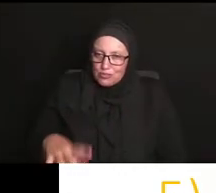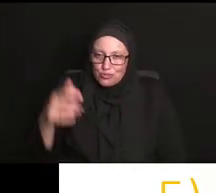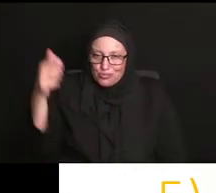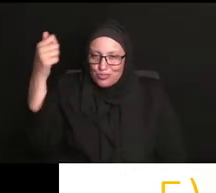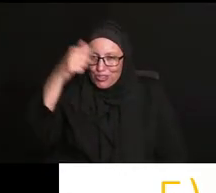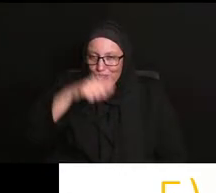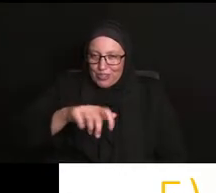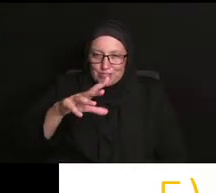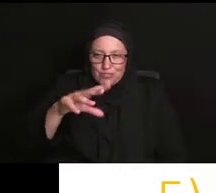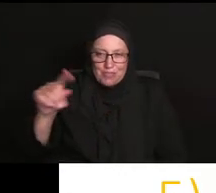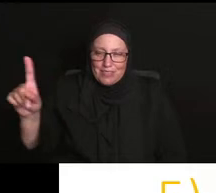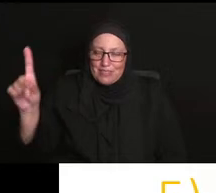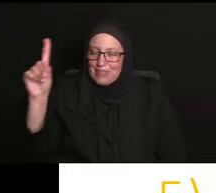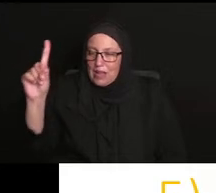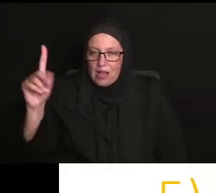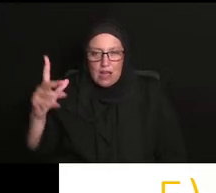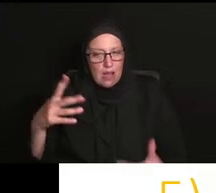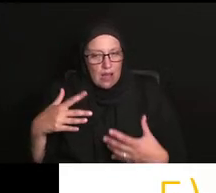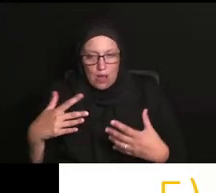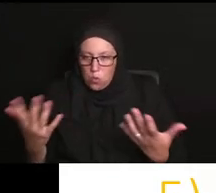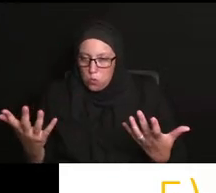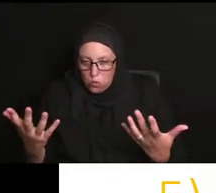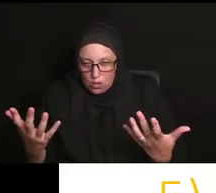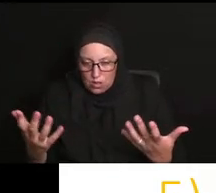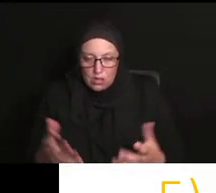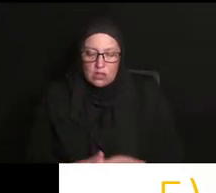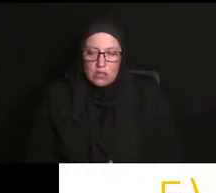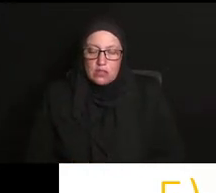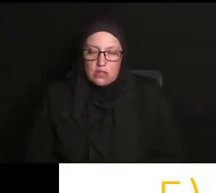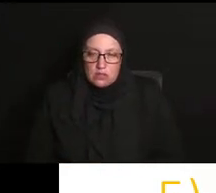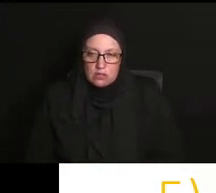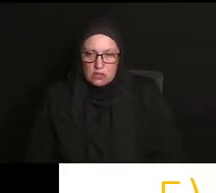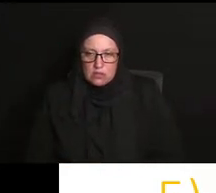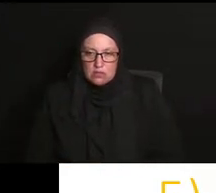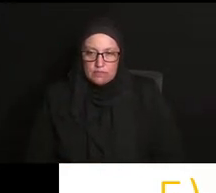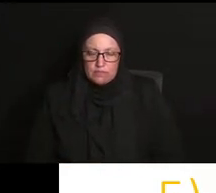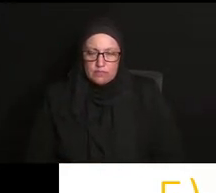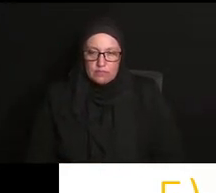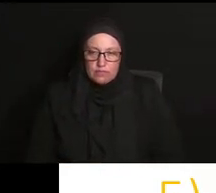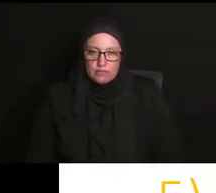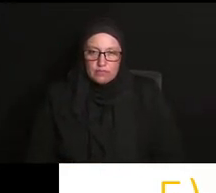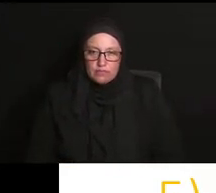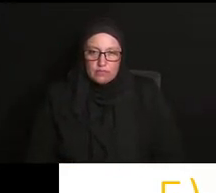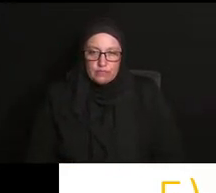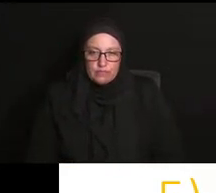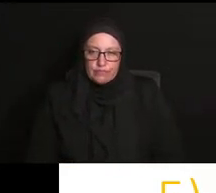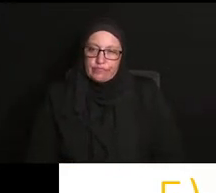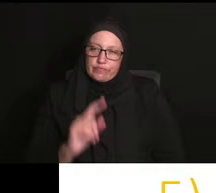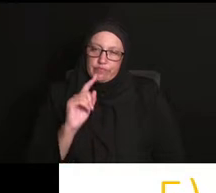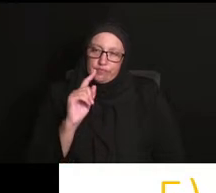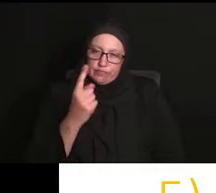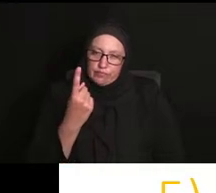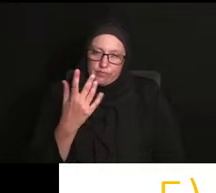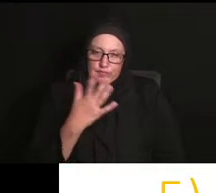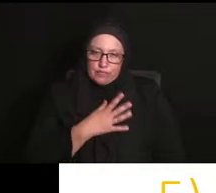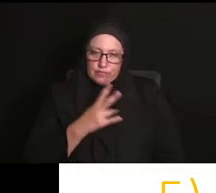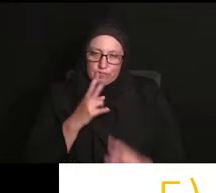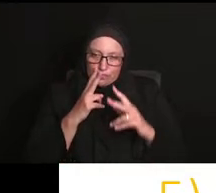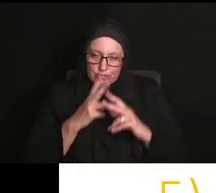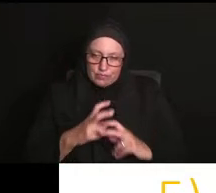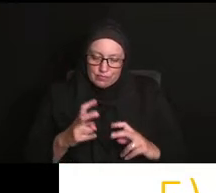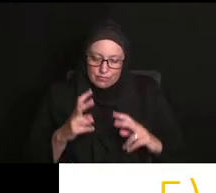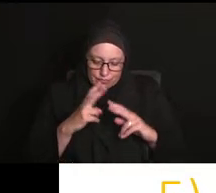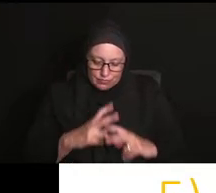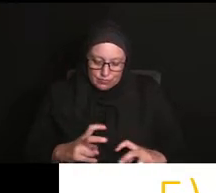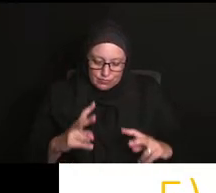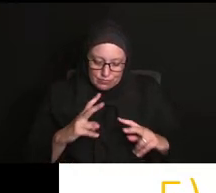فِي نَفْسِكَ حَقِيقَةَ الْعُبُودِيَّةِ. Then seek in yourself the reality